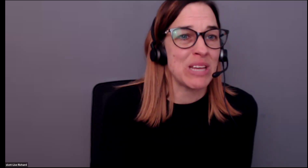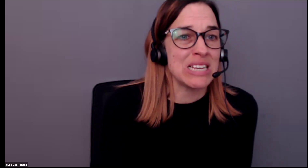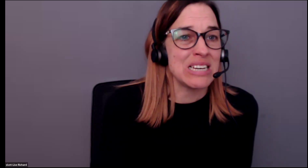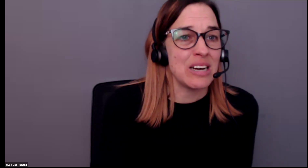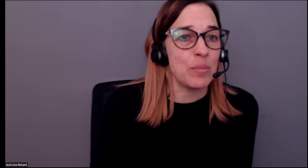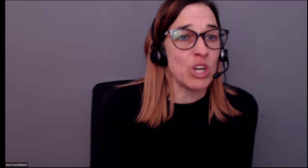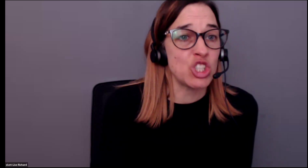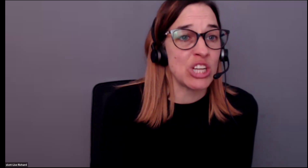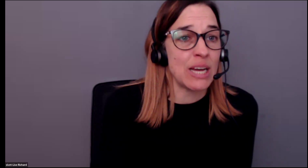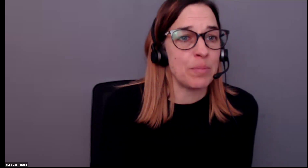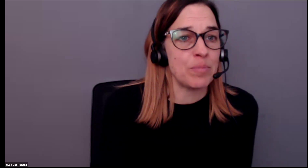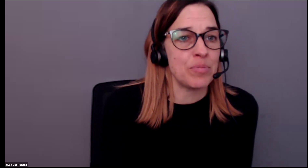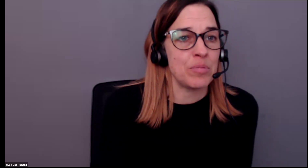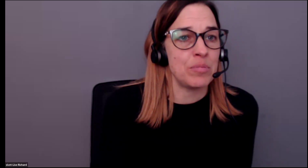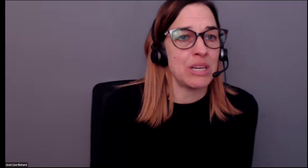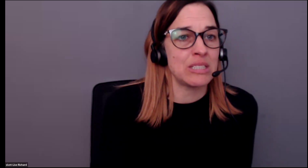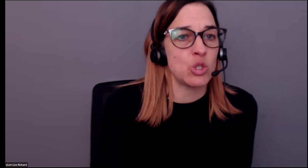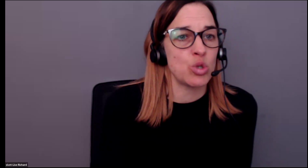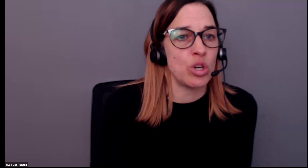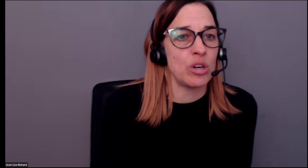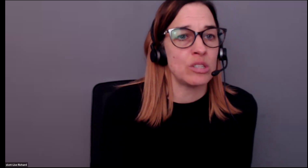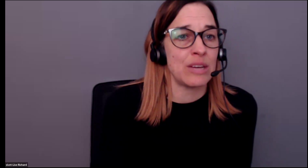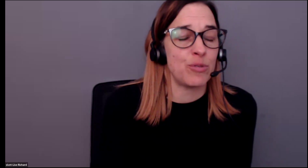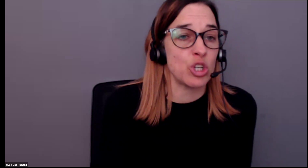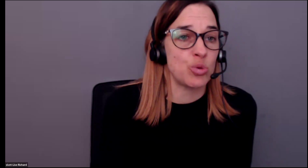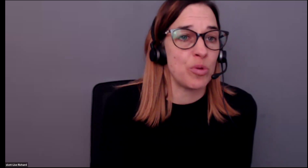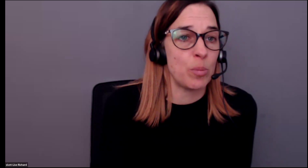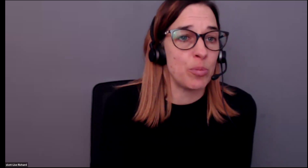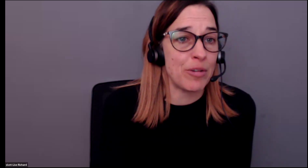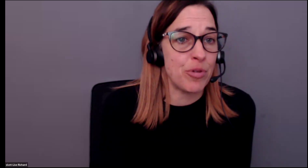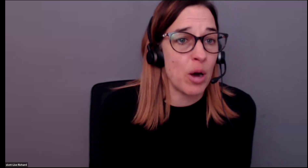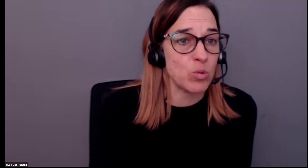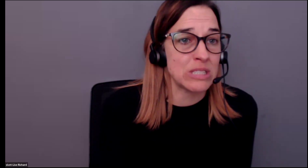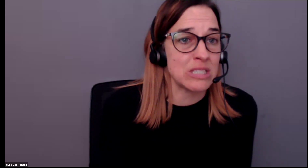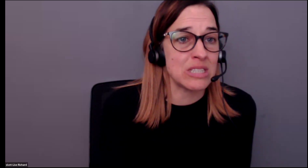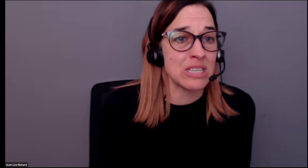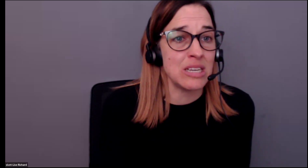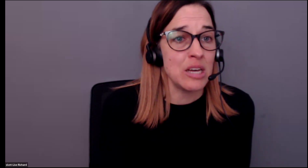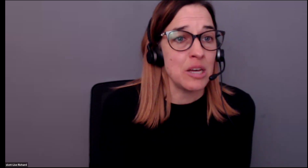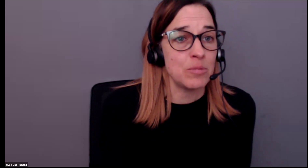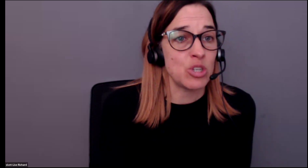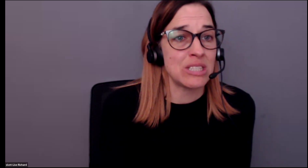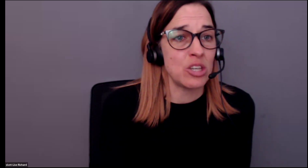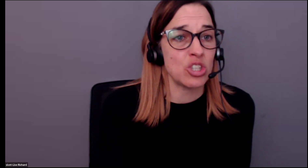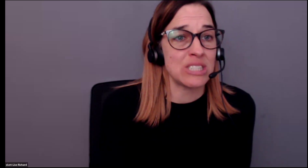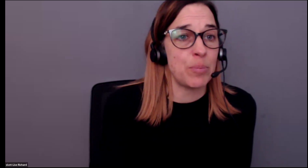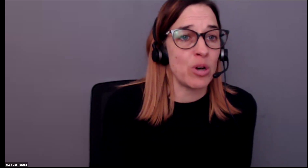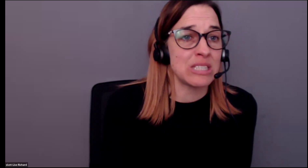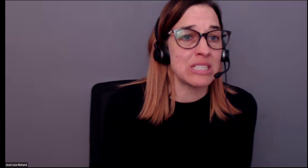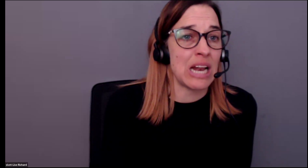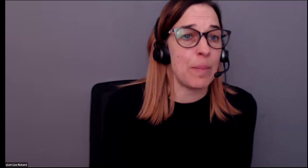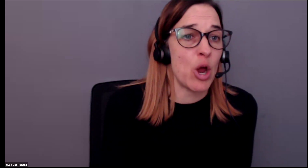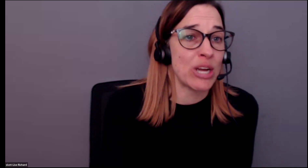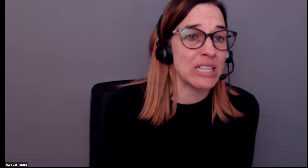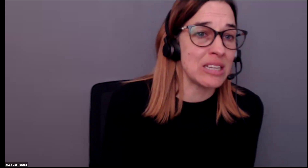Alors, moi, j'aime, mais c'est sûr que ça faut que je suive un peu ma forme aussi, tu sais. Je sais que je ne sais